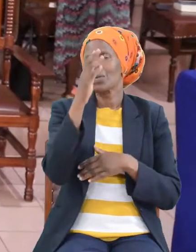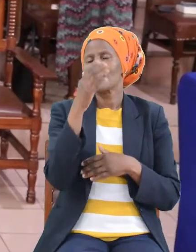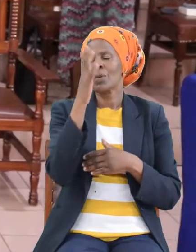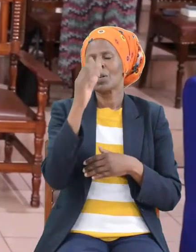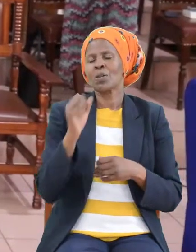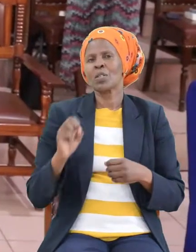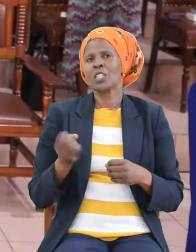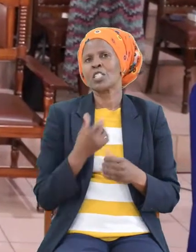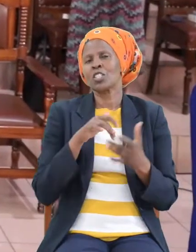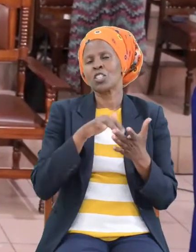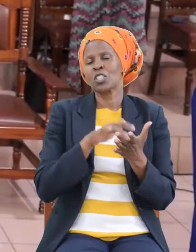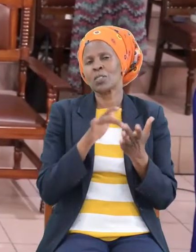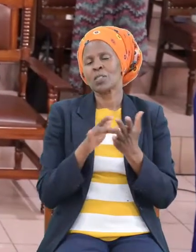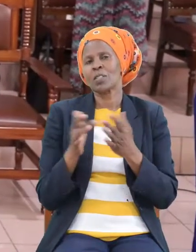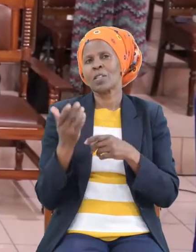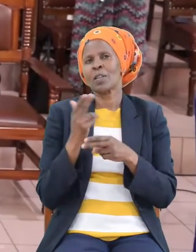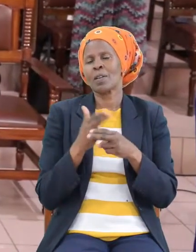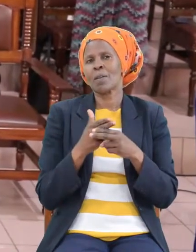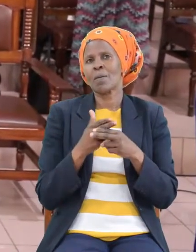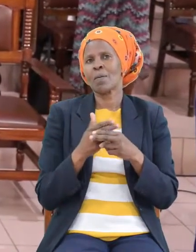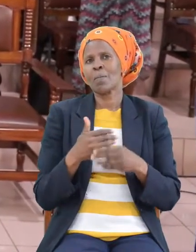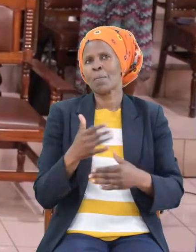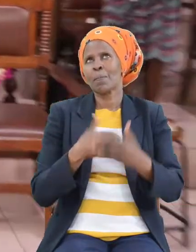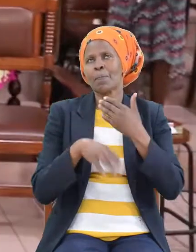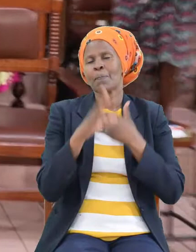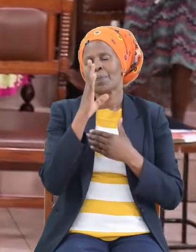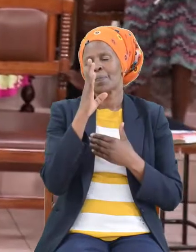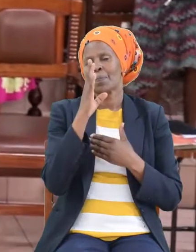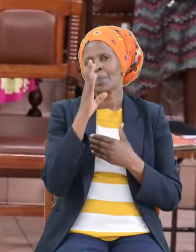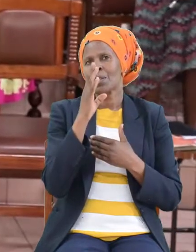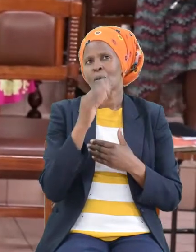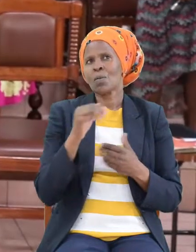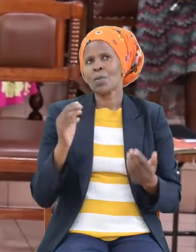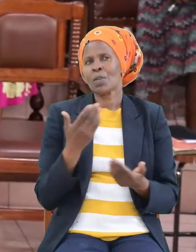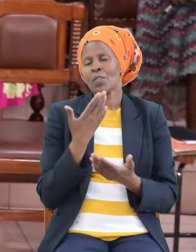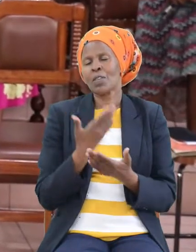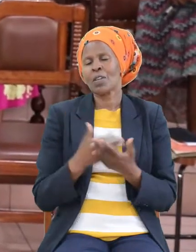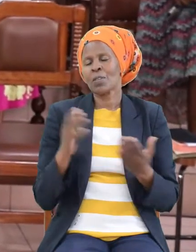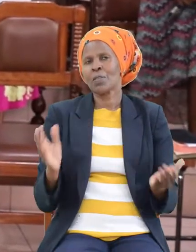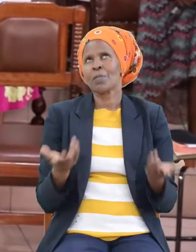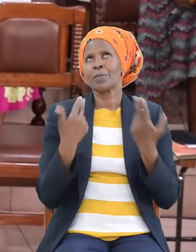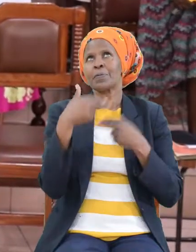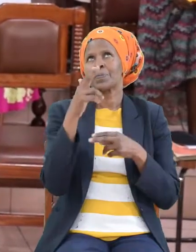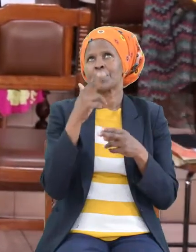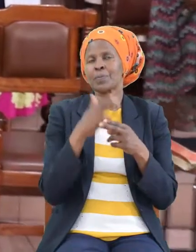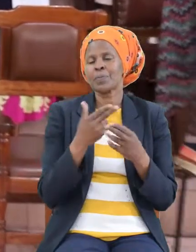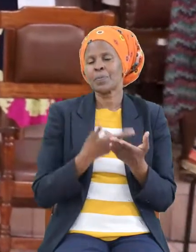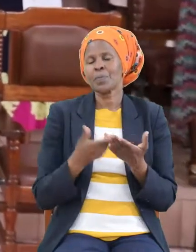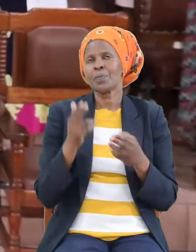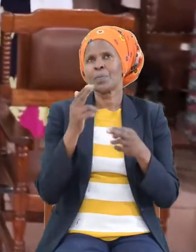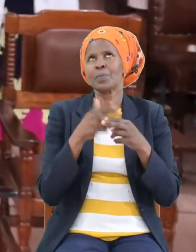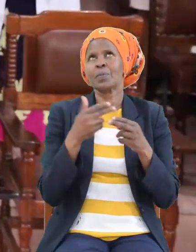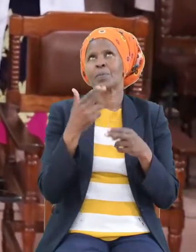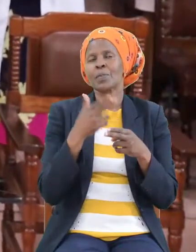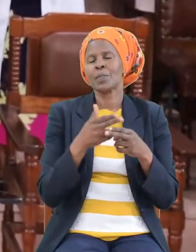Na Mungu wetu katika jina la Yesu Kristo tuko mbele zako. Tunakushukuru na kulinua jina lako takatifu, jina